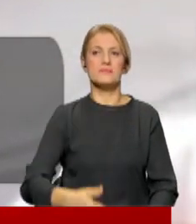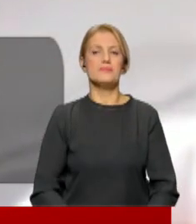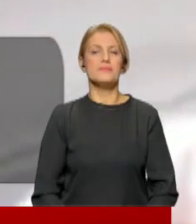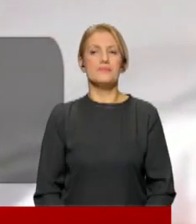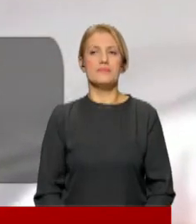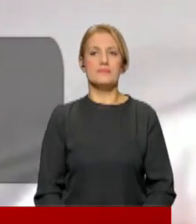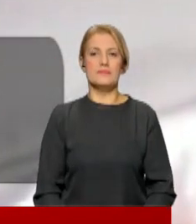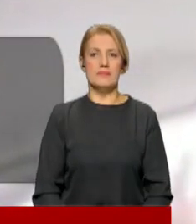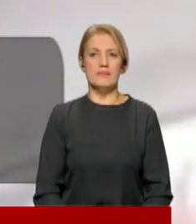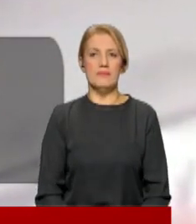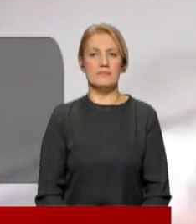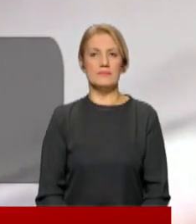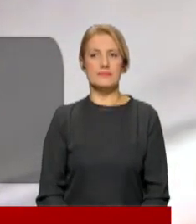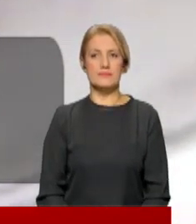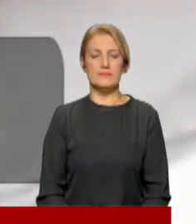Kemal kılı